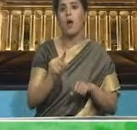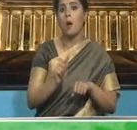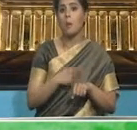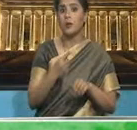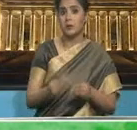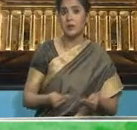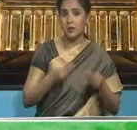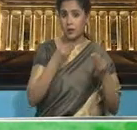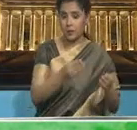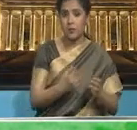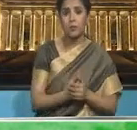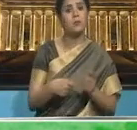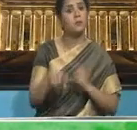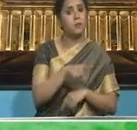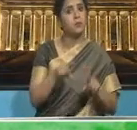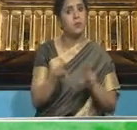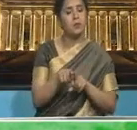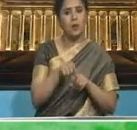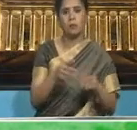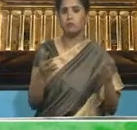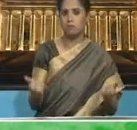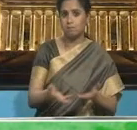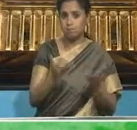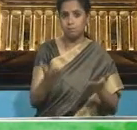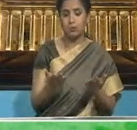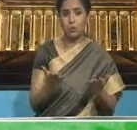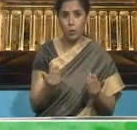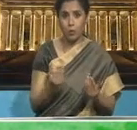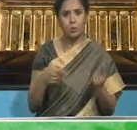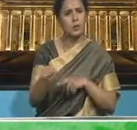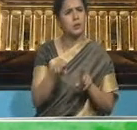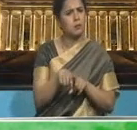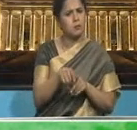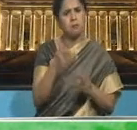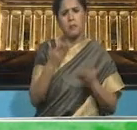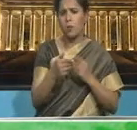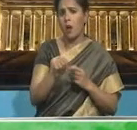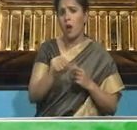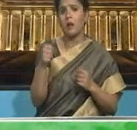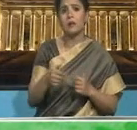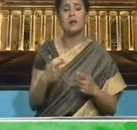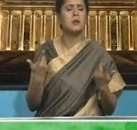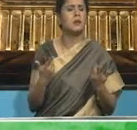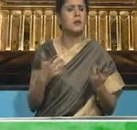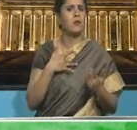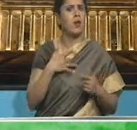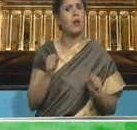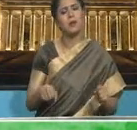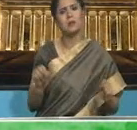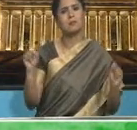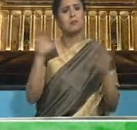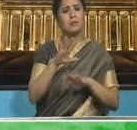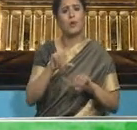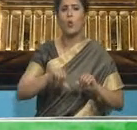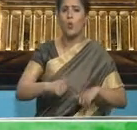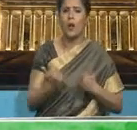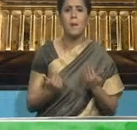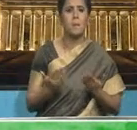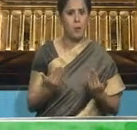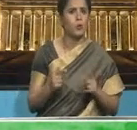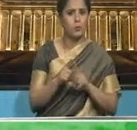जाए तथा उन्हें प्रोत्साहित किया जाए तो ऐसे कौन सा चमत्कार है जो नहीं किया जा सकता